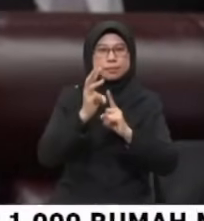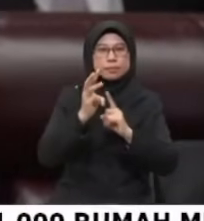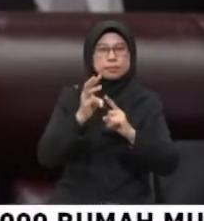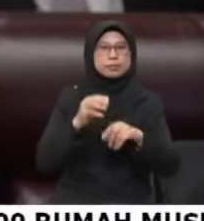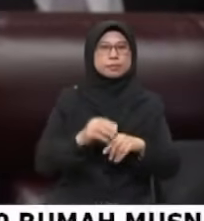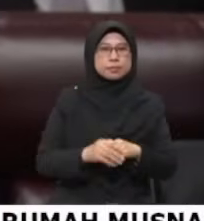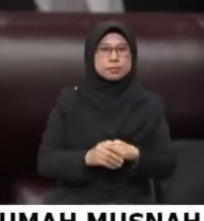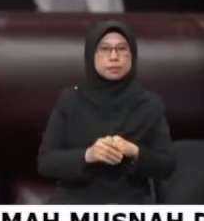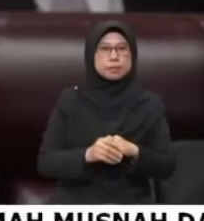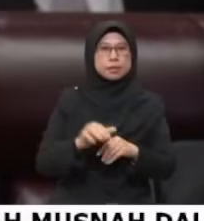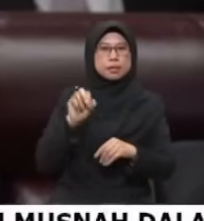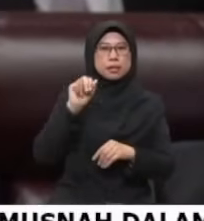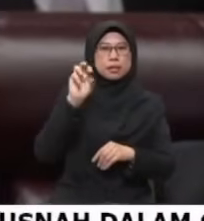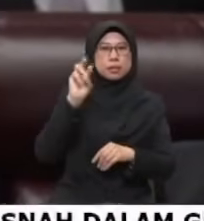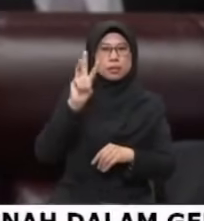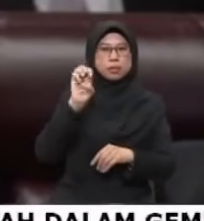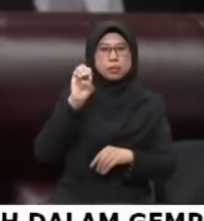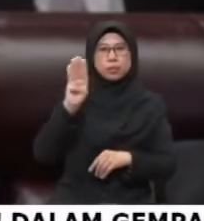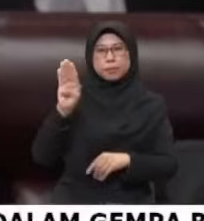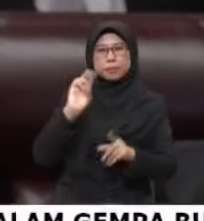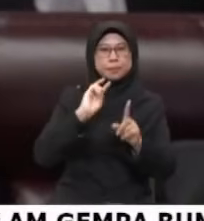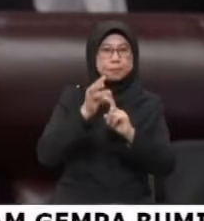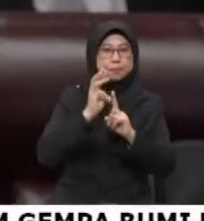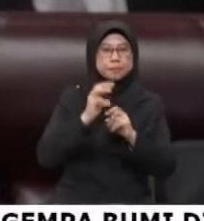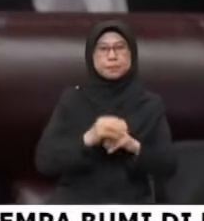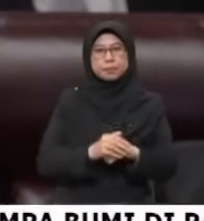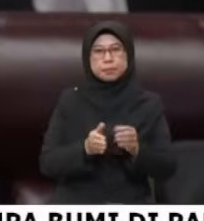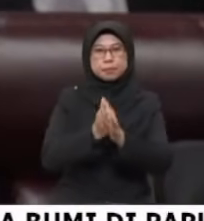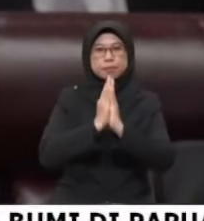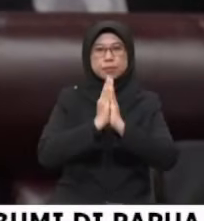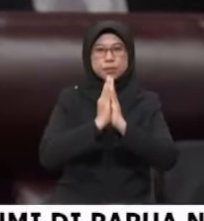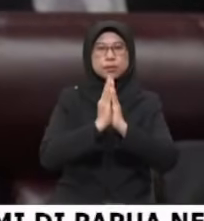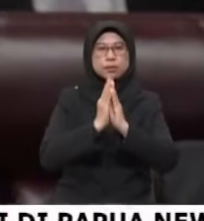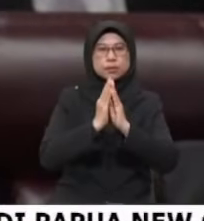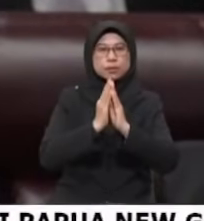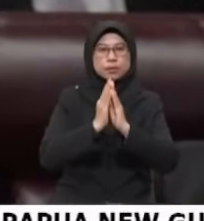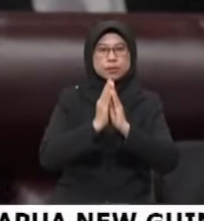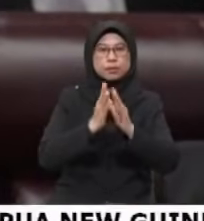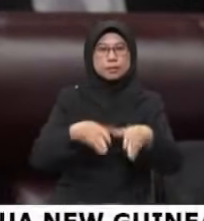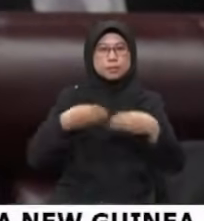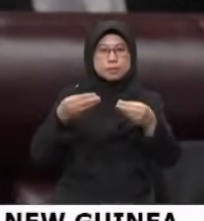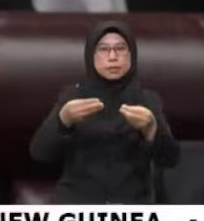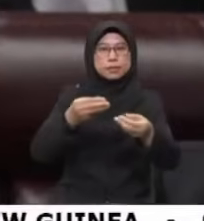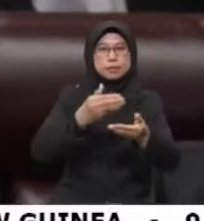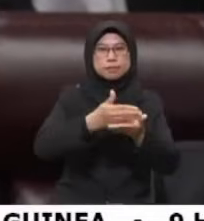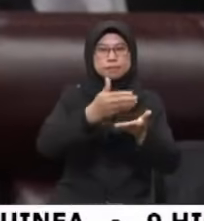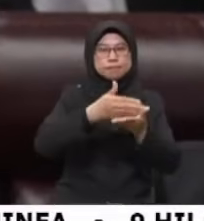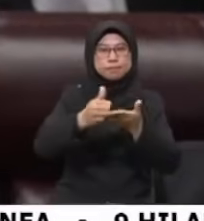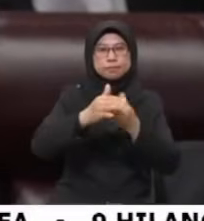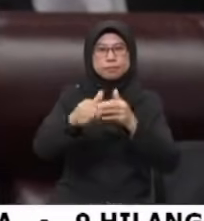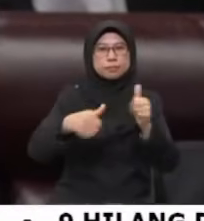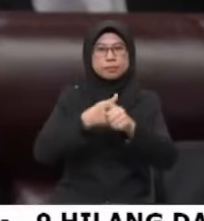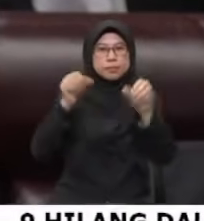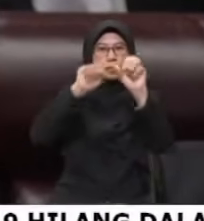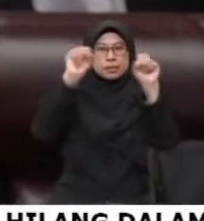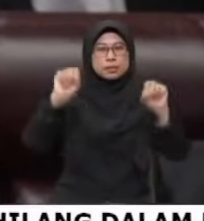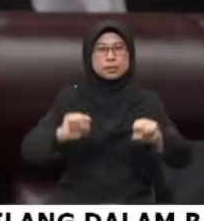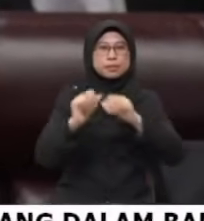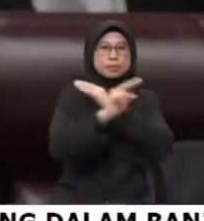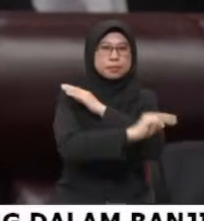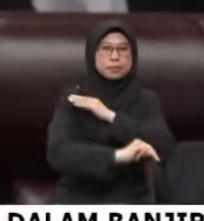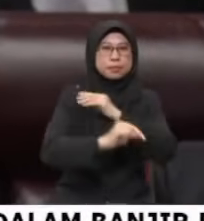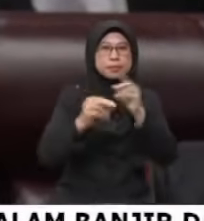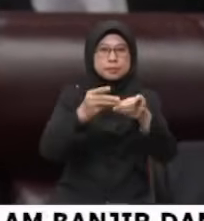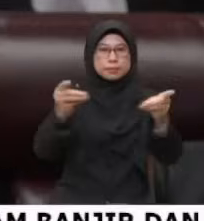laman sesawang JKM permohonan akan diagihkan secara automatik melalui sistem mengikut butiran negeri atau